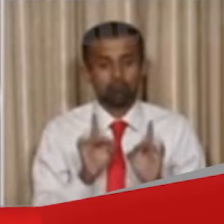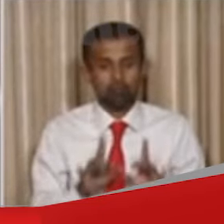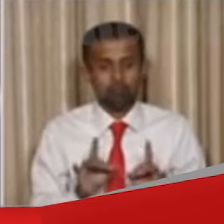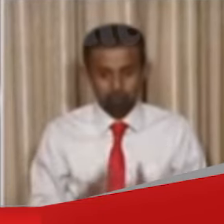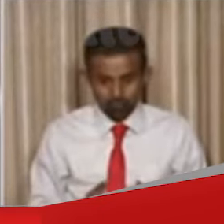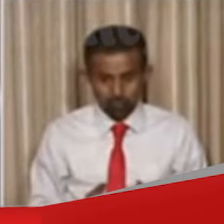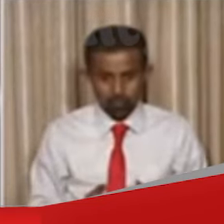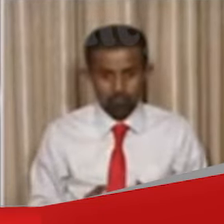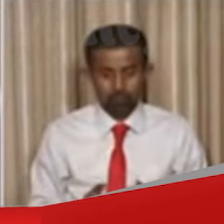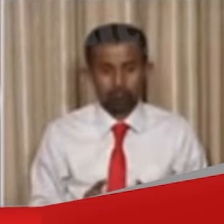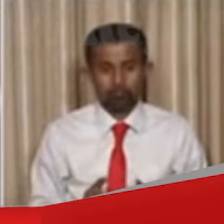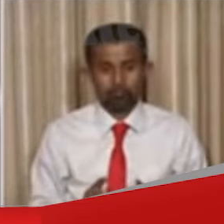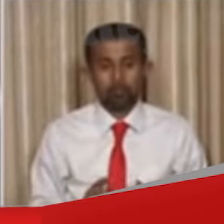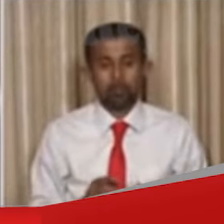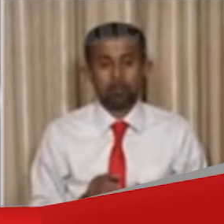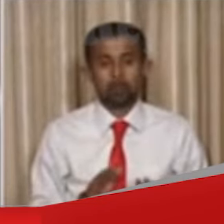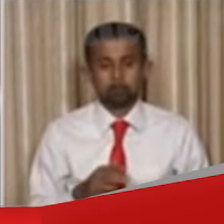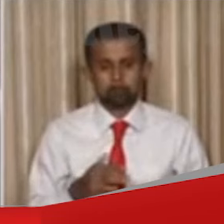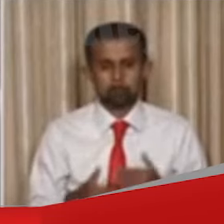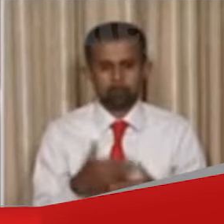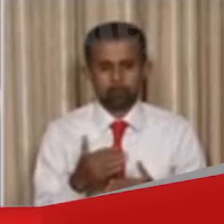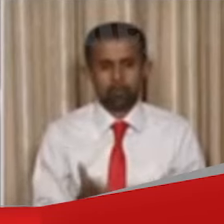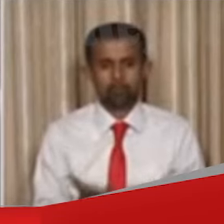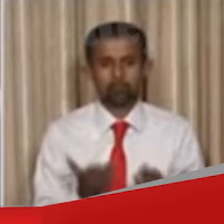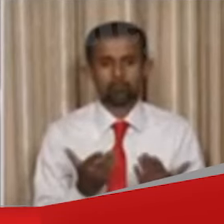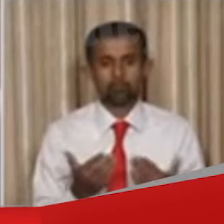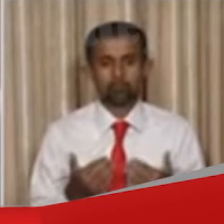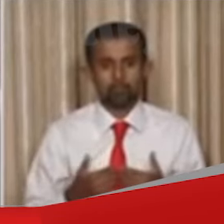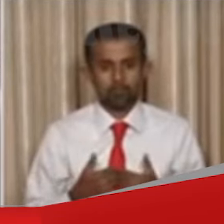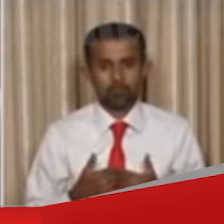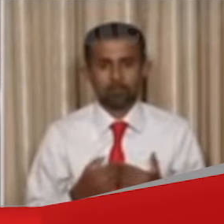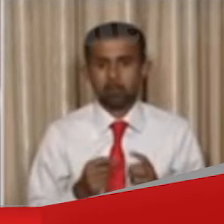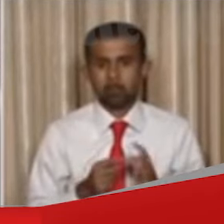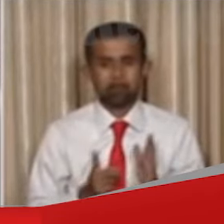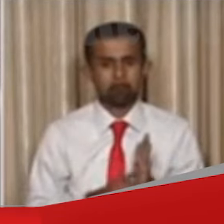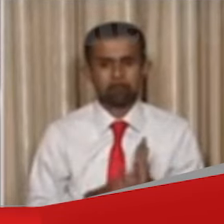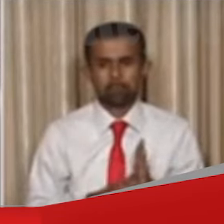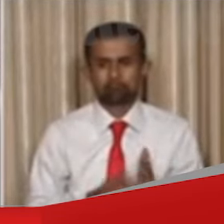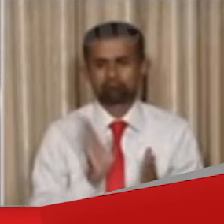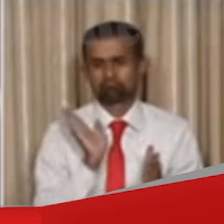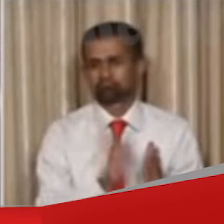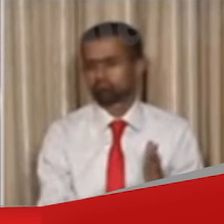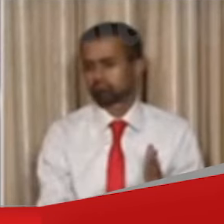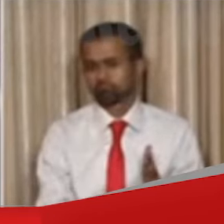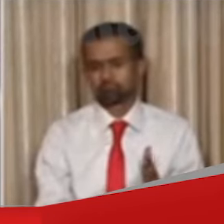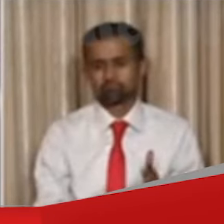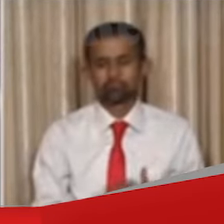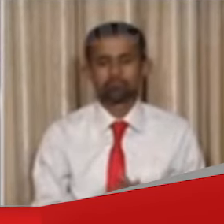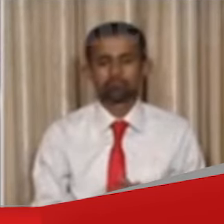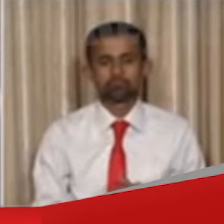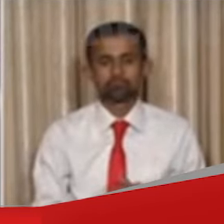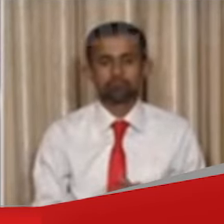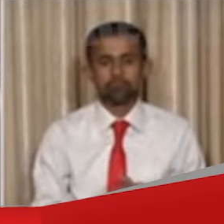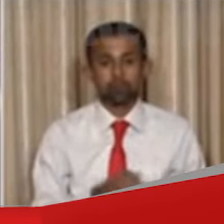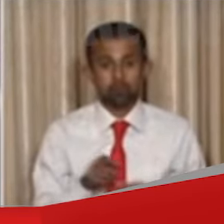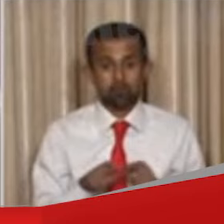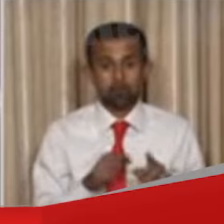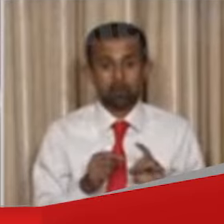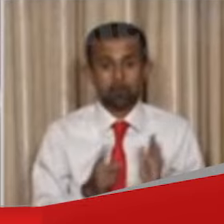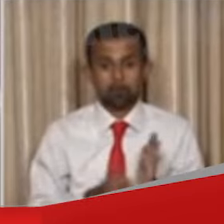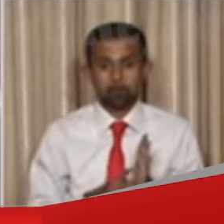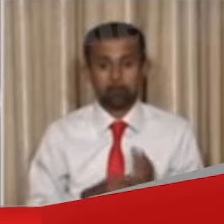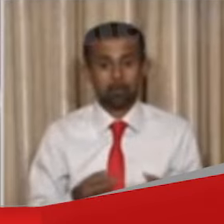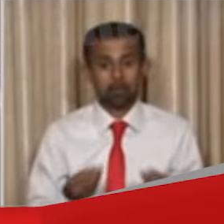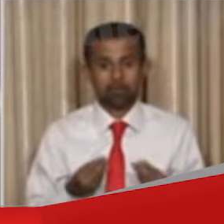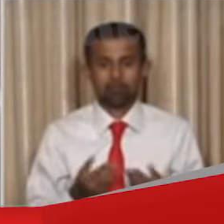නිසා අතට මේ පාලනය ගමන් කිරීම නිසා අපි මේ පනත ප්‍රතික්ෂේප කරනවා ඒ වගේම මෙවැනි පනත් ගෙනීමට